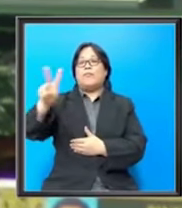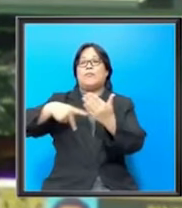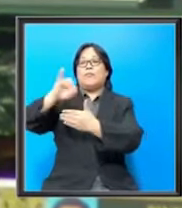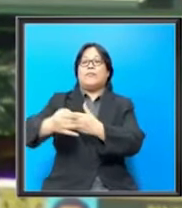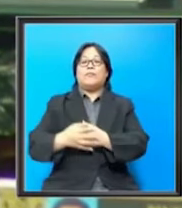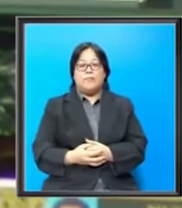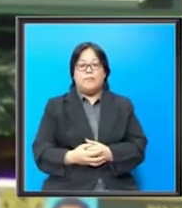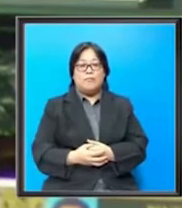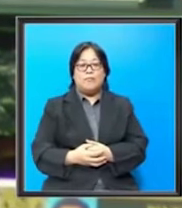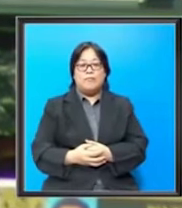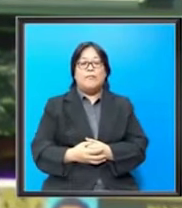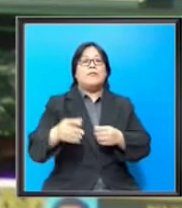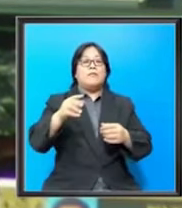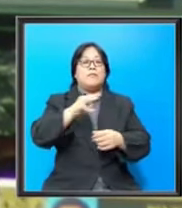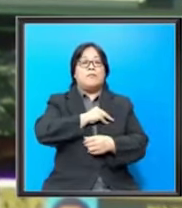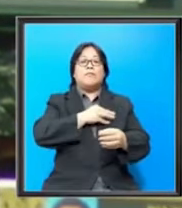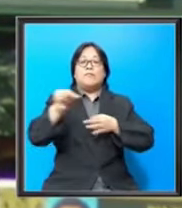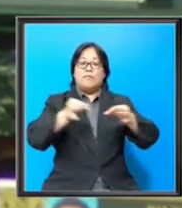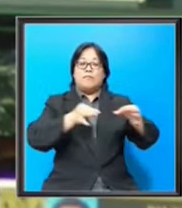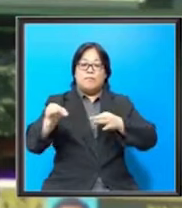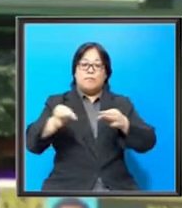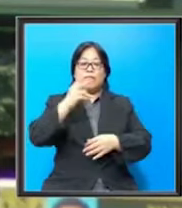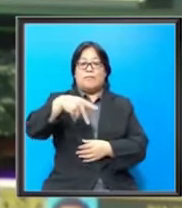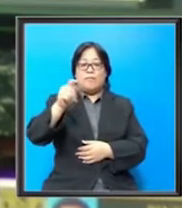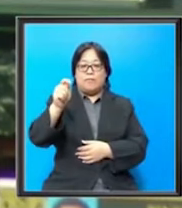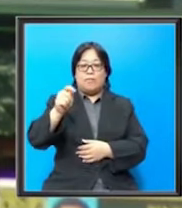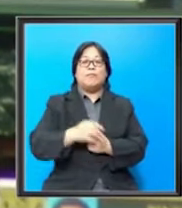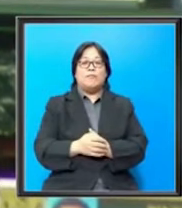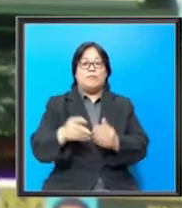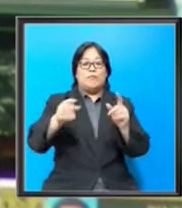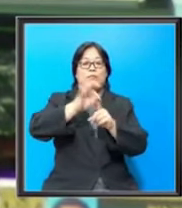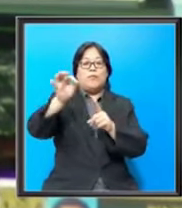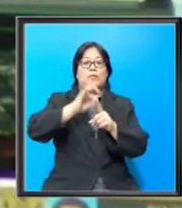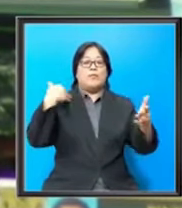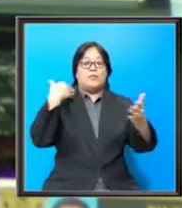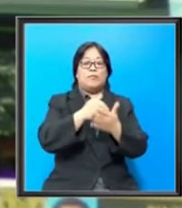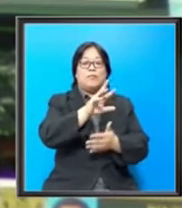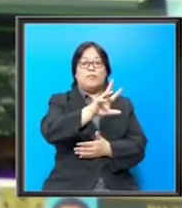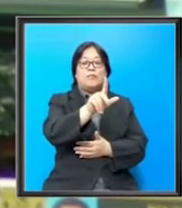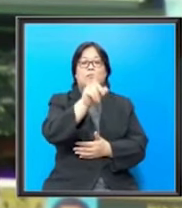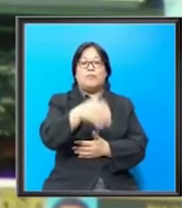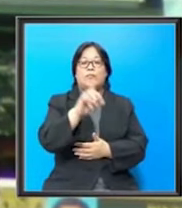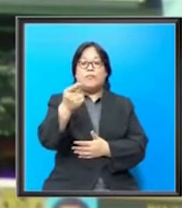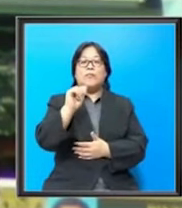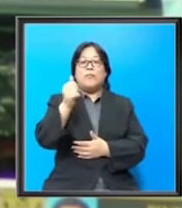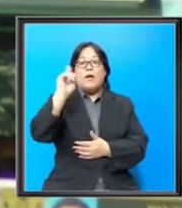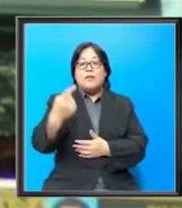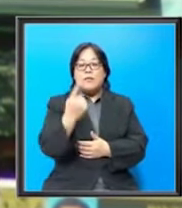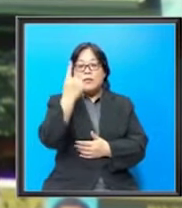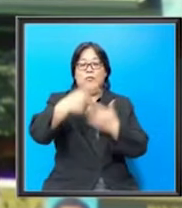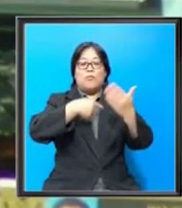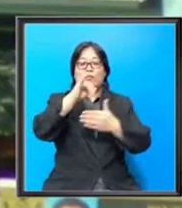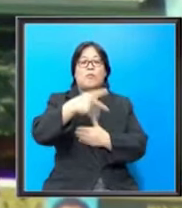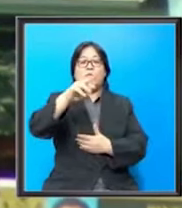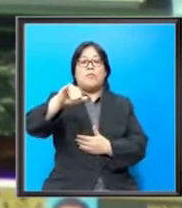melihat lebuh raya Pen Borneo di Sabah menjadi realiti. Tetapi kalau peruntukan hanya 460 juta untuk